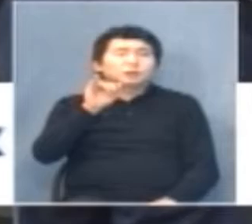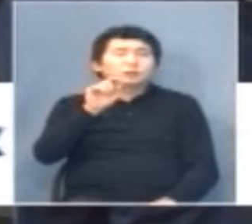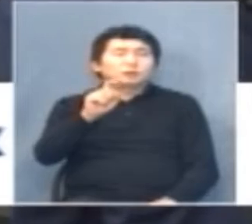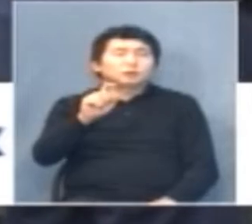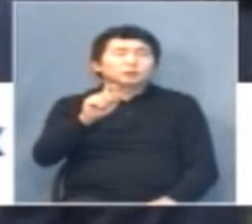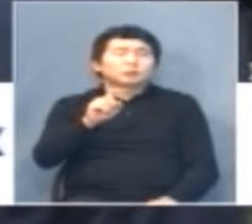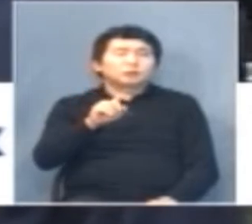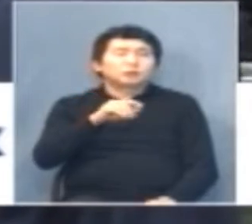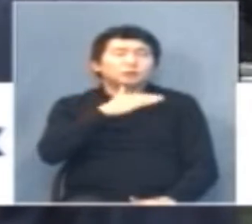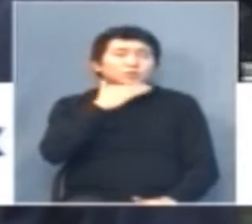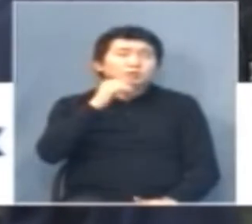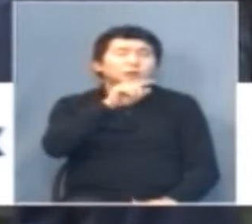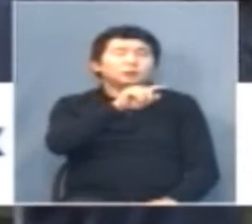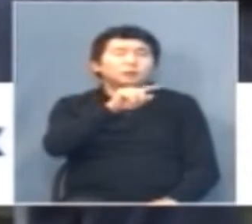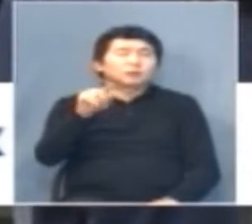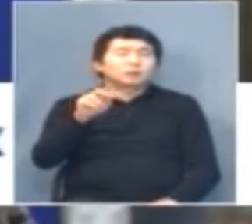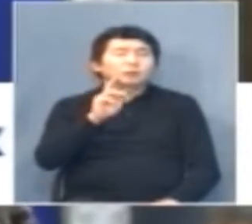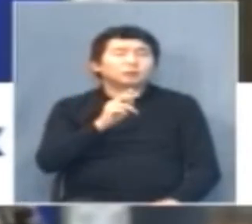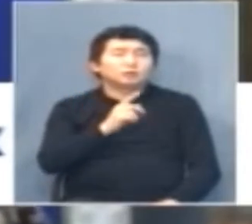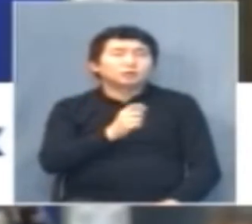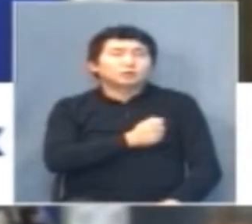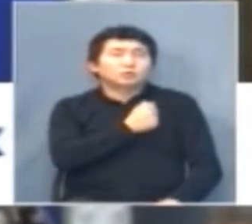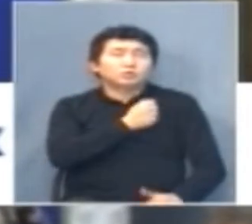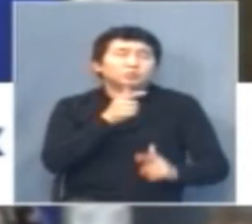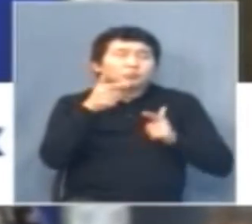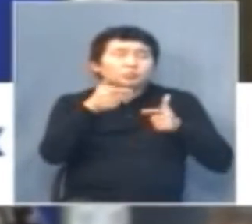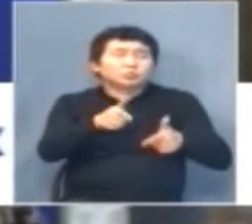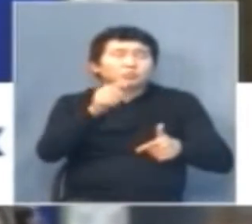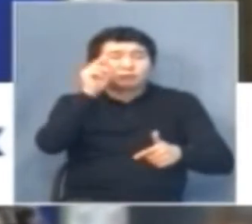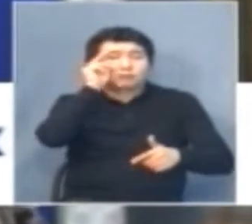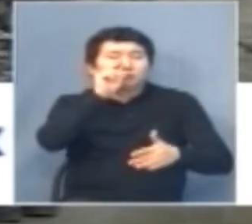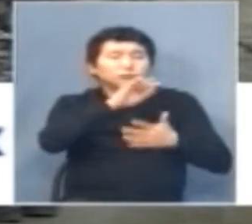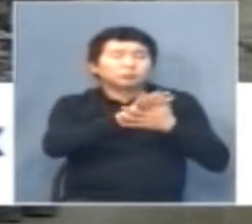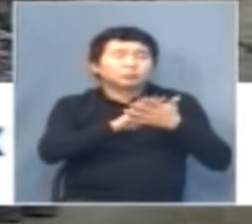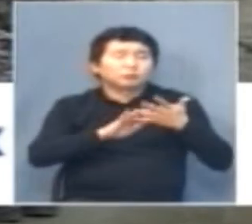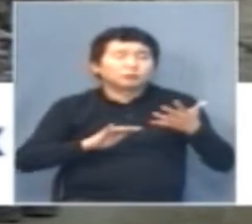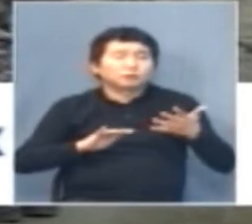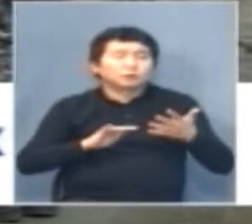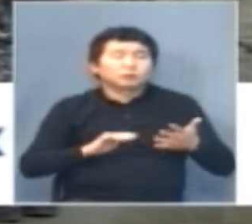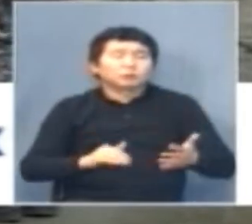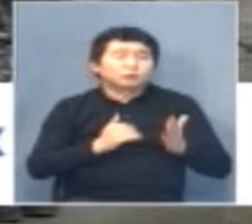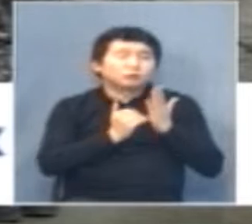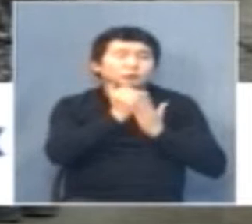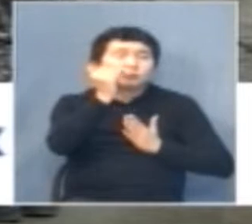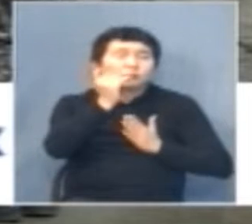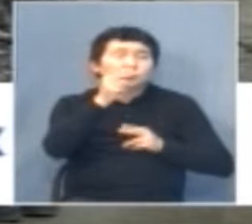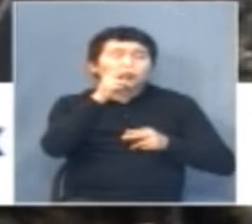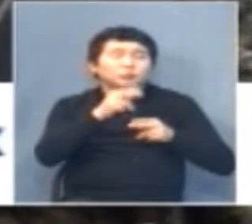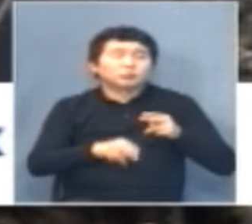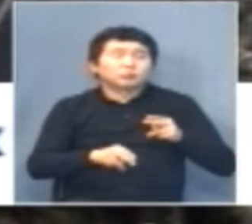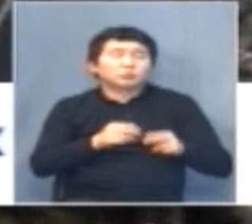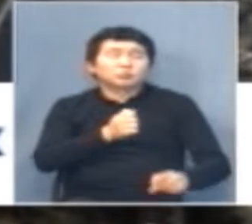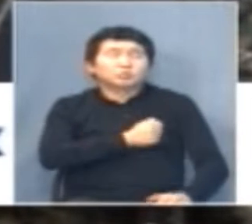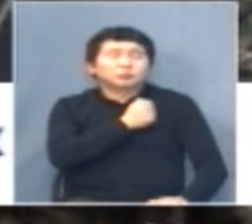несут службу – солдаты, поступившие в военные институты. Один из таких людей – Яркибулан Бахтиев. Он совсем недавно закончил учебу в